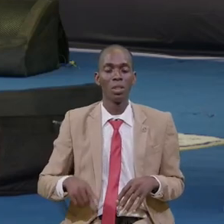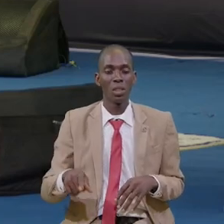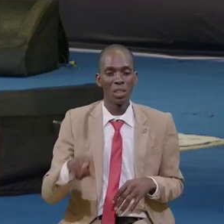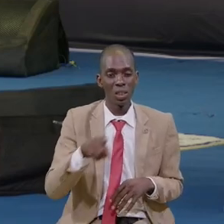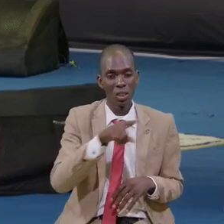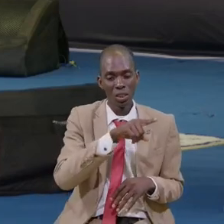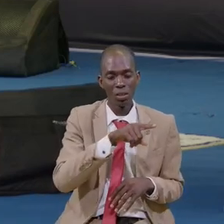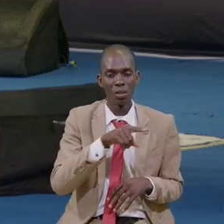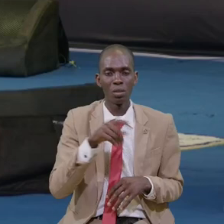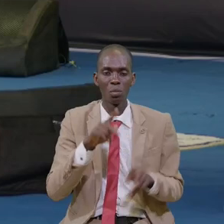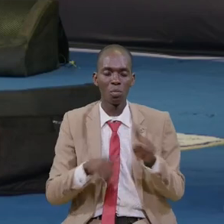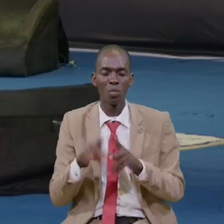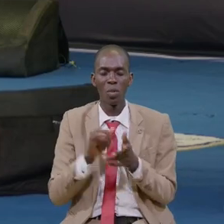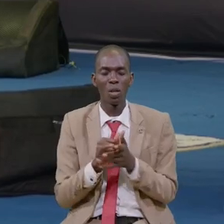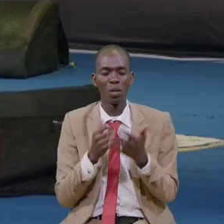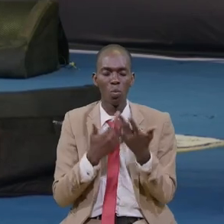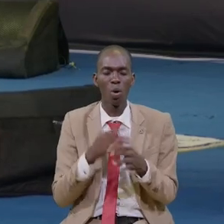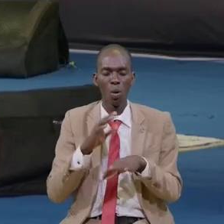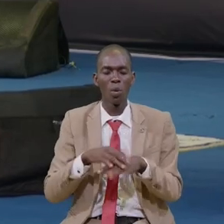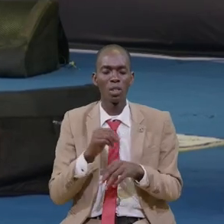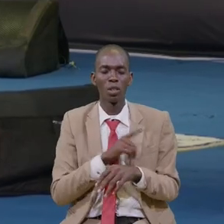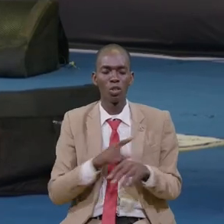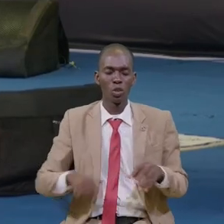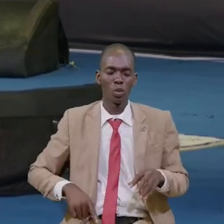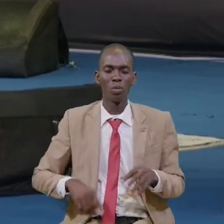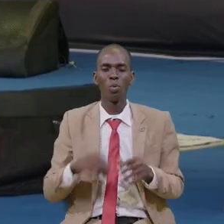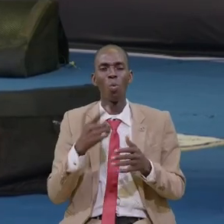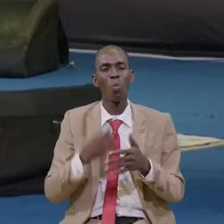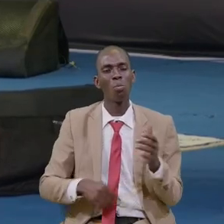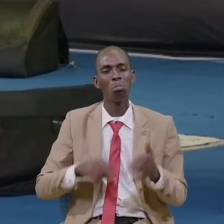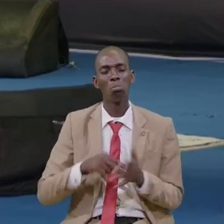se confient en l'Éternel, ça veut dire quoi? Vous comprenez?